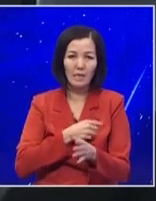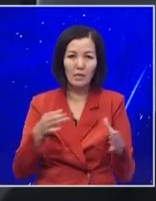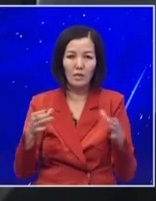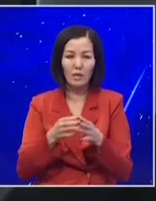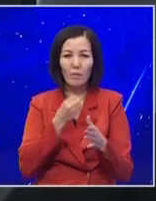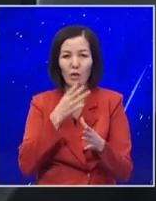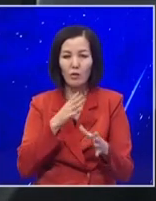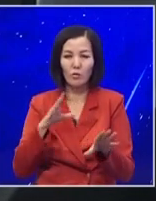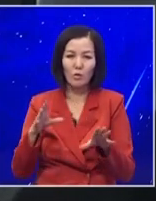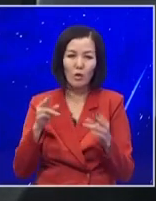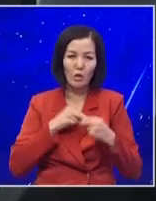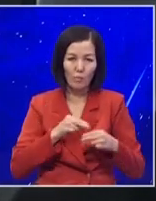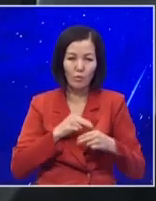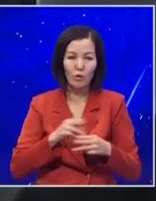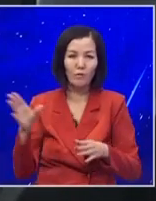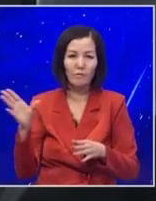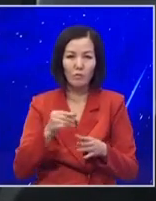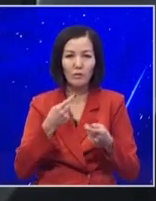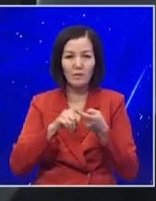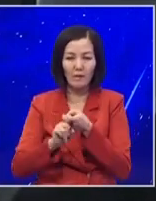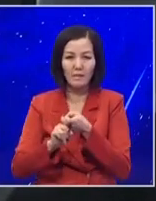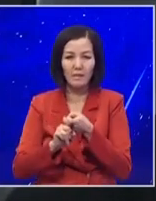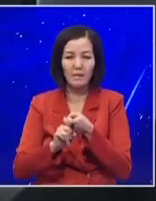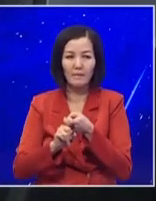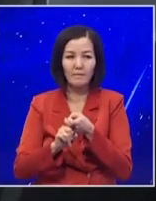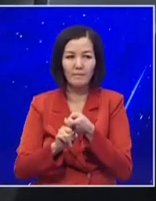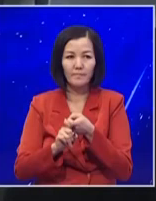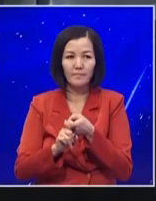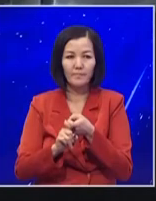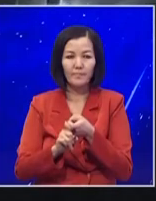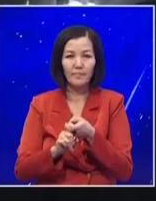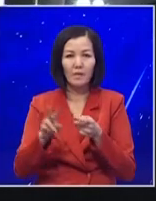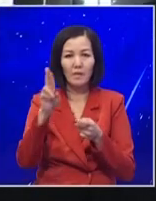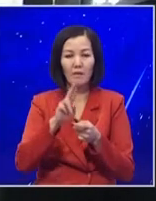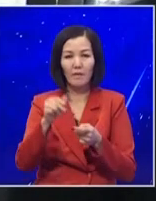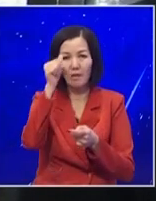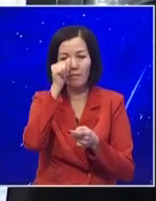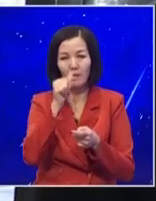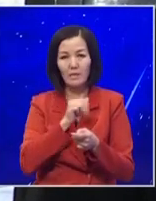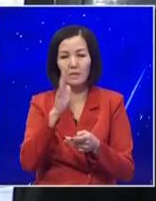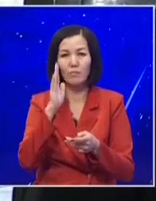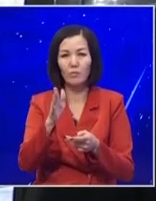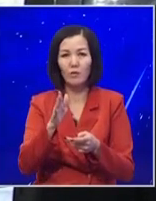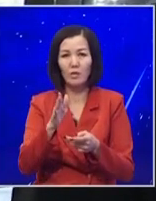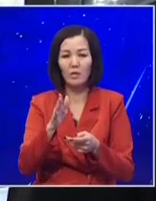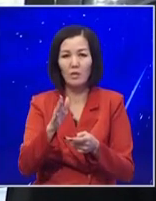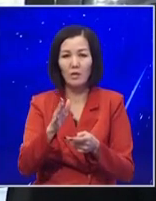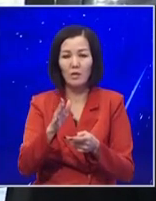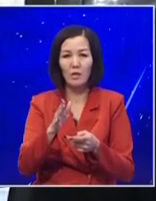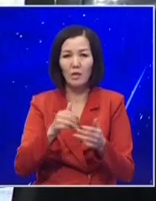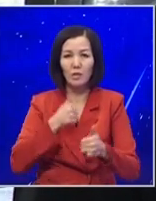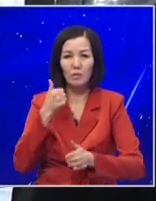очень хорошо работает, все взаимосвязано в командном работе. В январе месяце будет, даст Бог, чемпионат